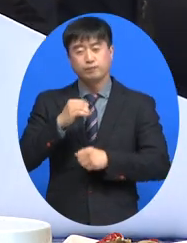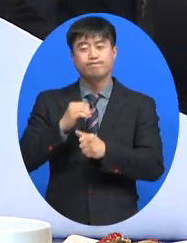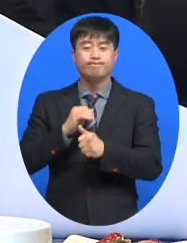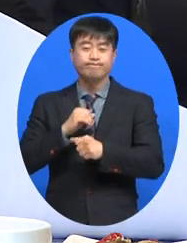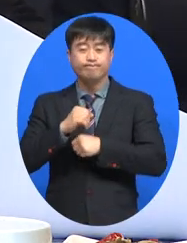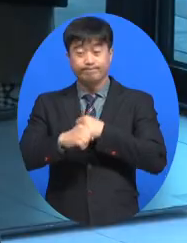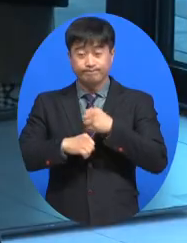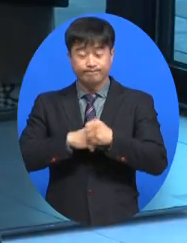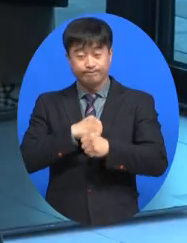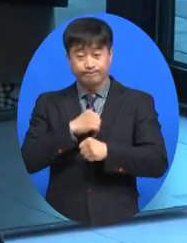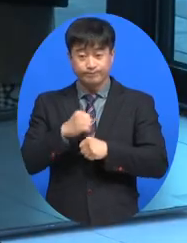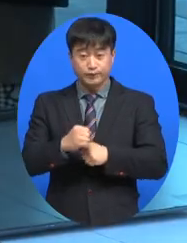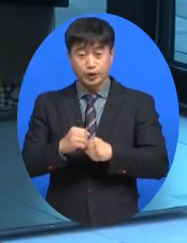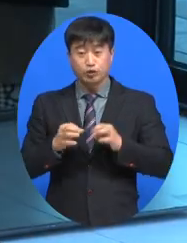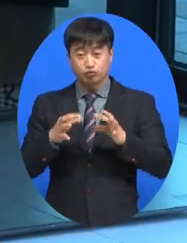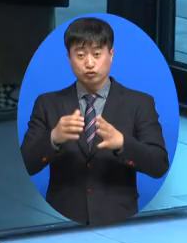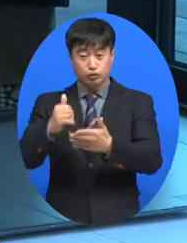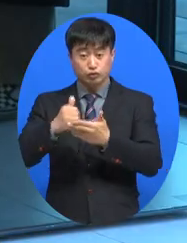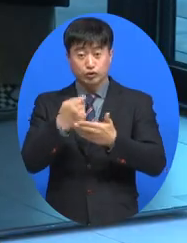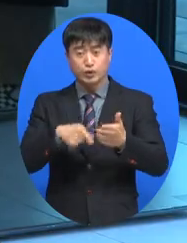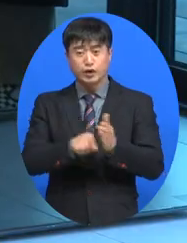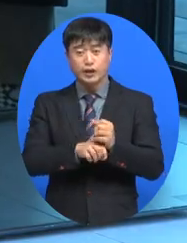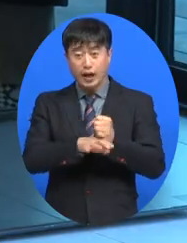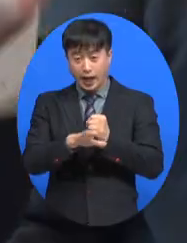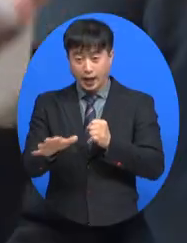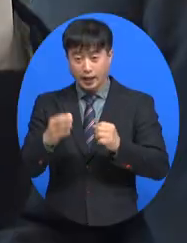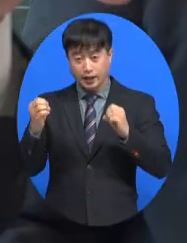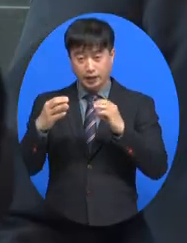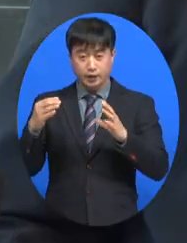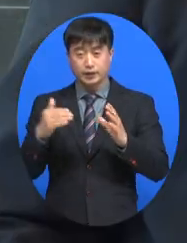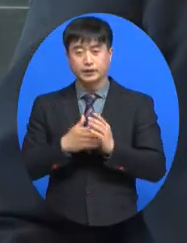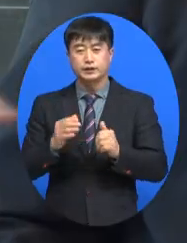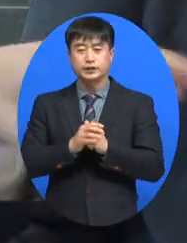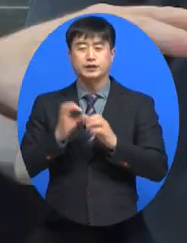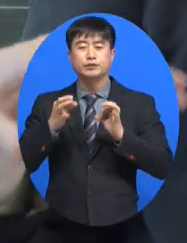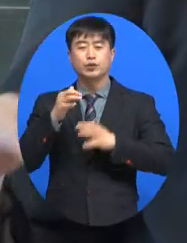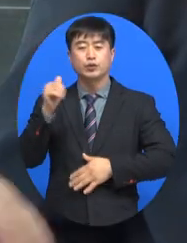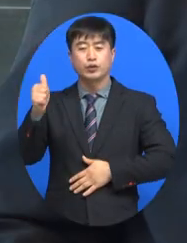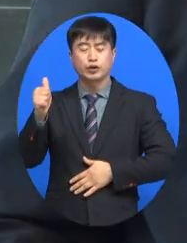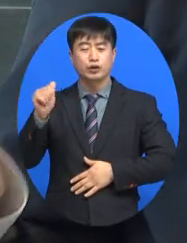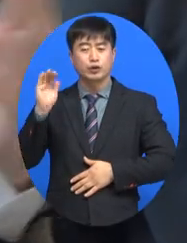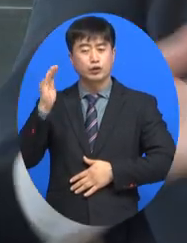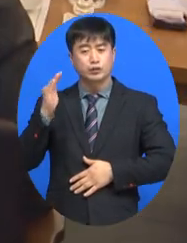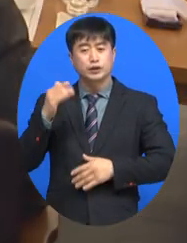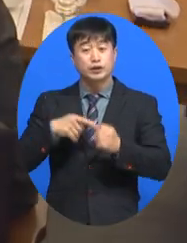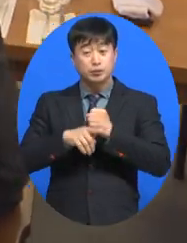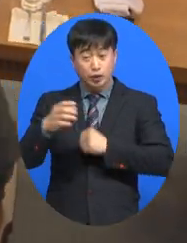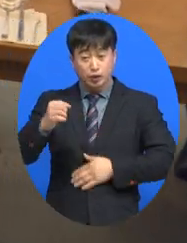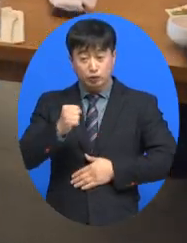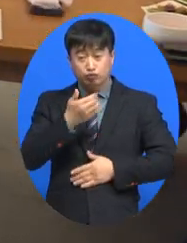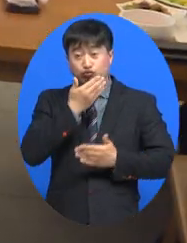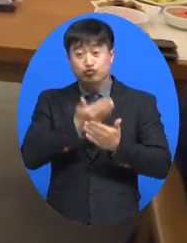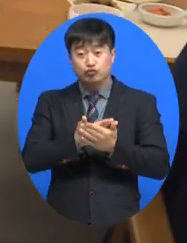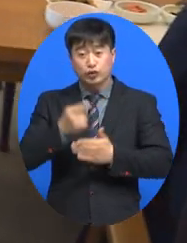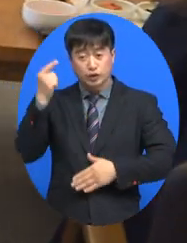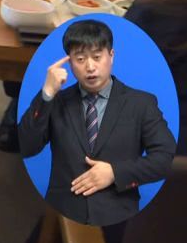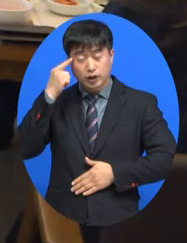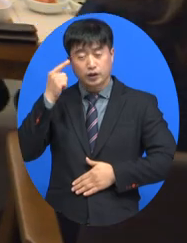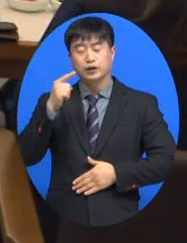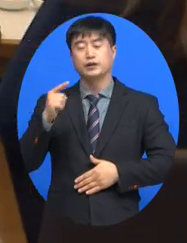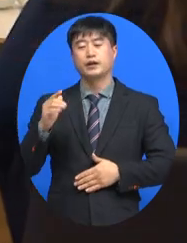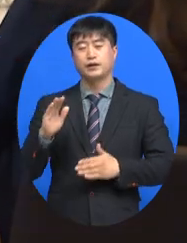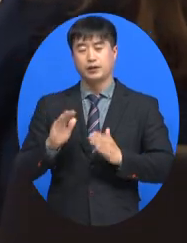자연스러운 분위기에서 투자 유치를 위한 다양한 이야기를 나눴는데 김 지사가 최근 크게 의미를 두고 중요하게